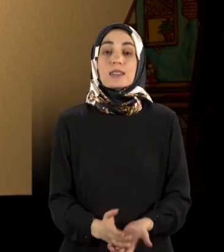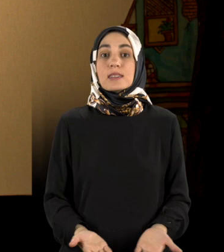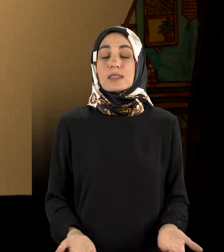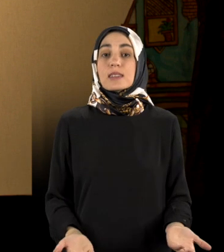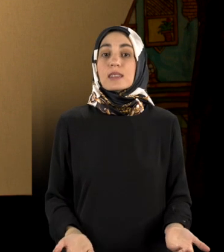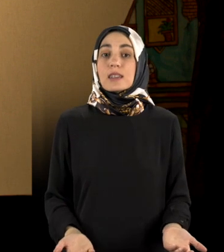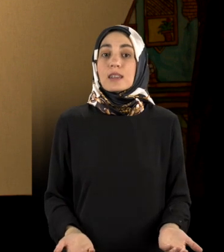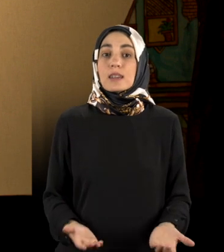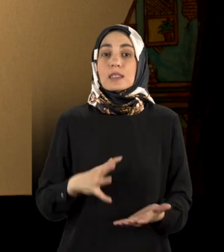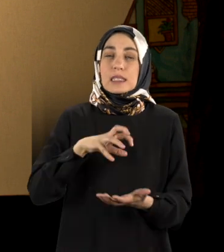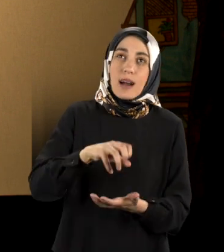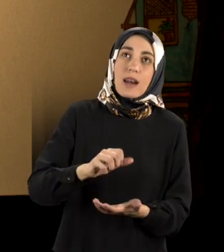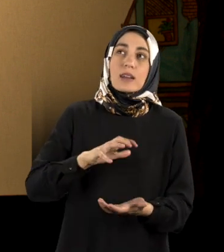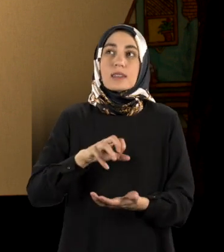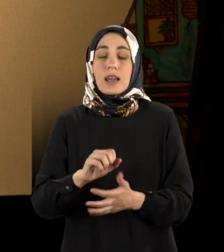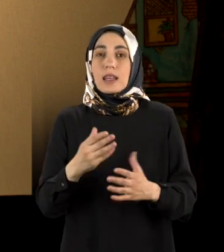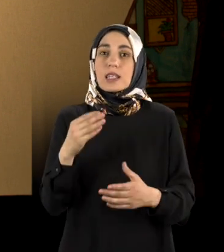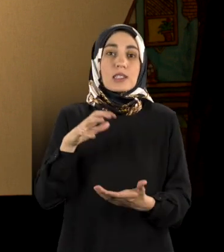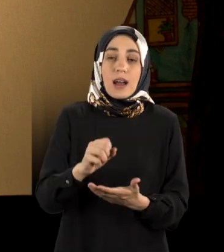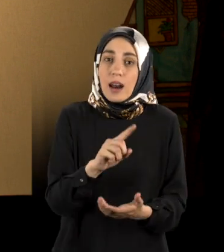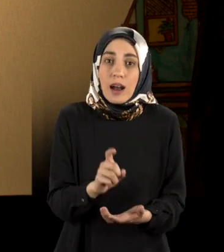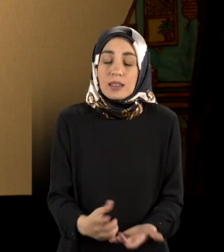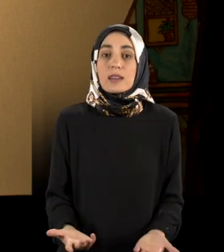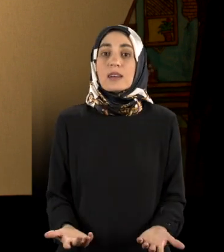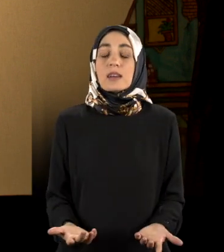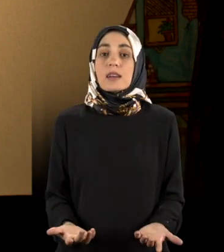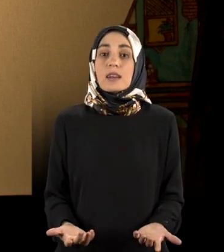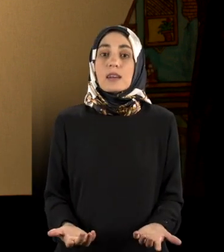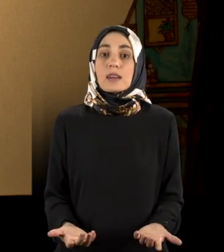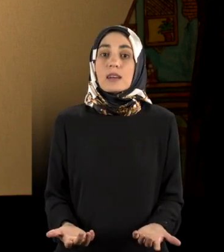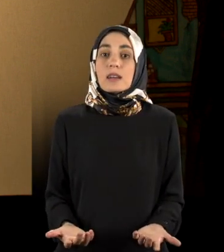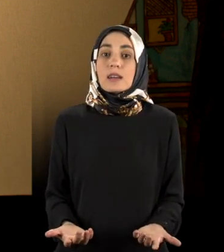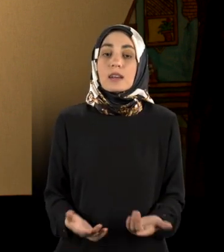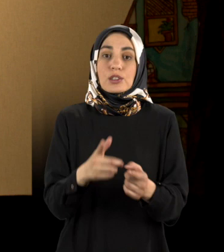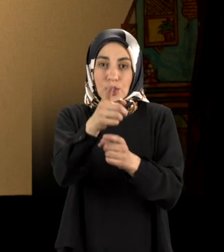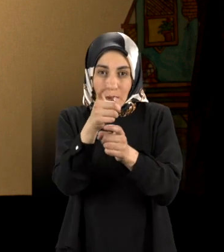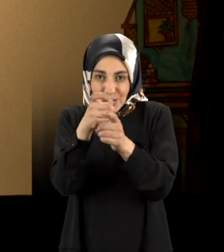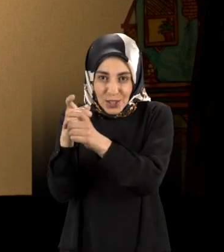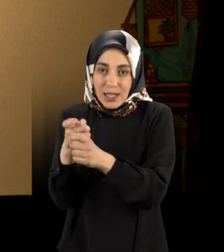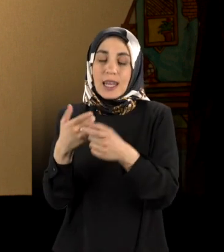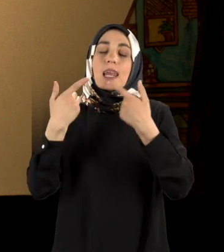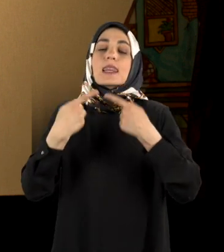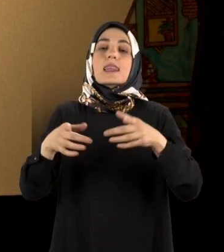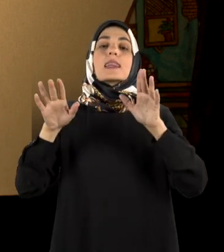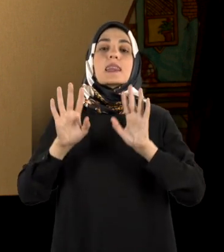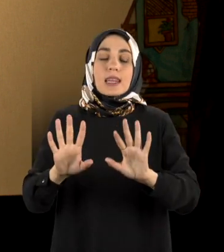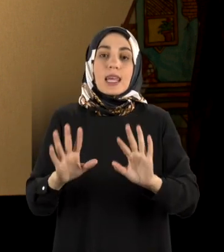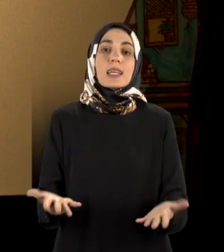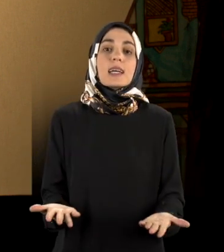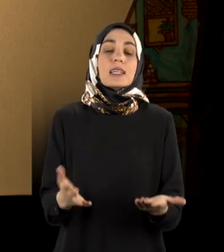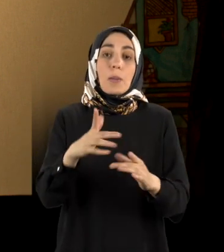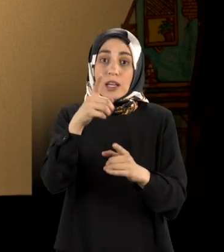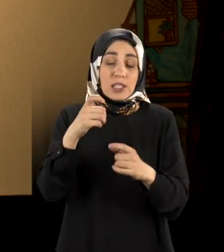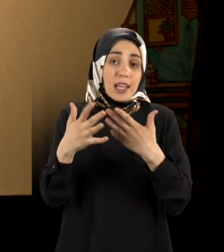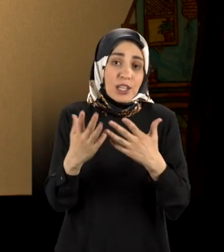sıkarlar Onu soruyorum tıkarlar sigaralar ne sıkarlar tabancası Yok yahu